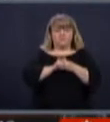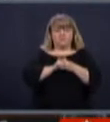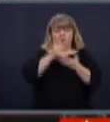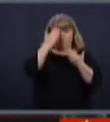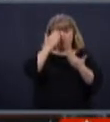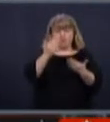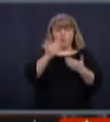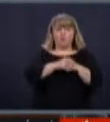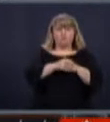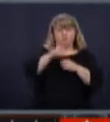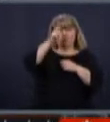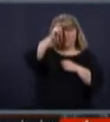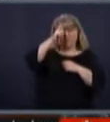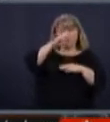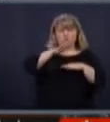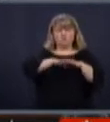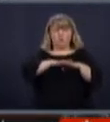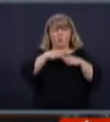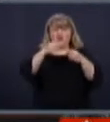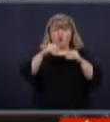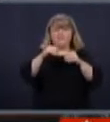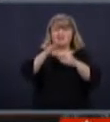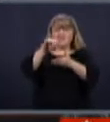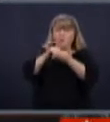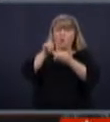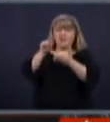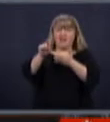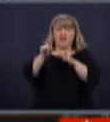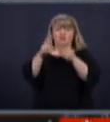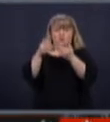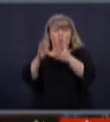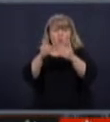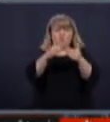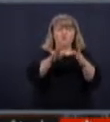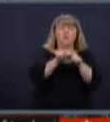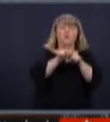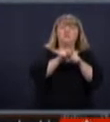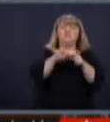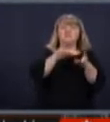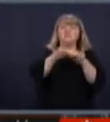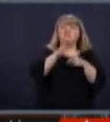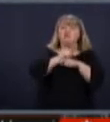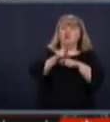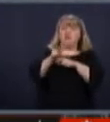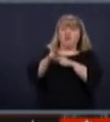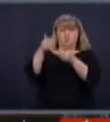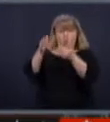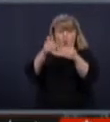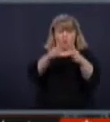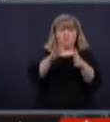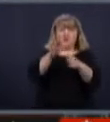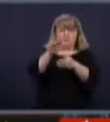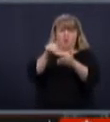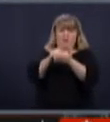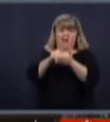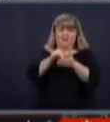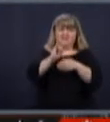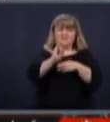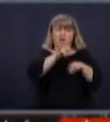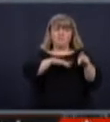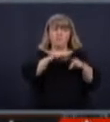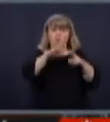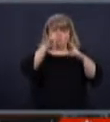la réouverture là, des commerces à Montréal puis des services de garde, est-ce que vous, si les gens respectent là, les consignes que vous